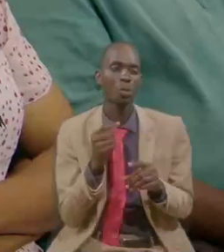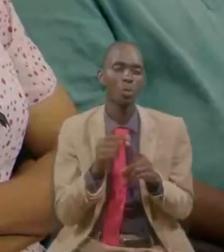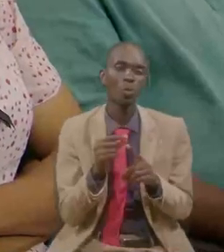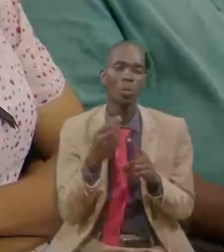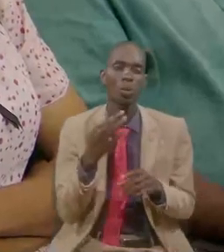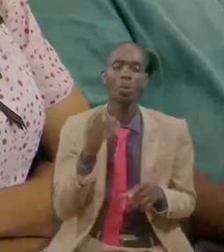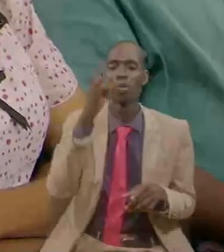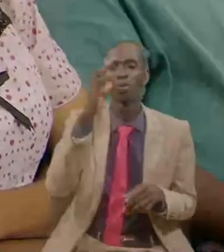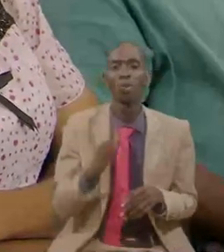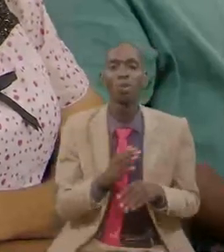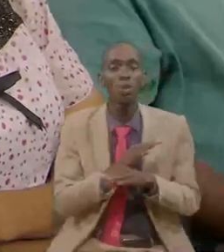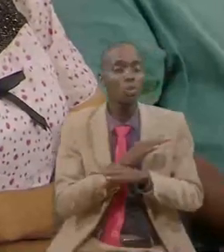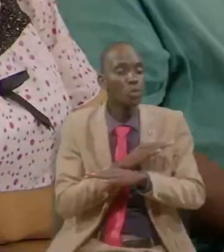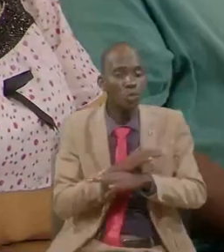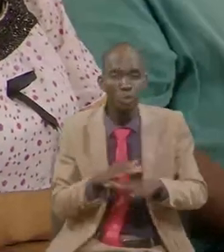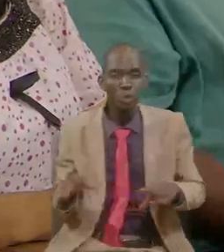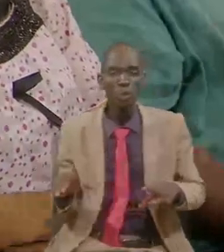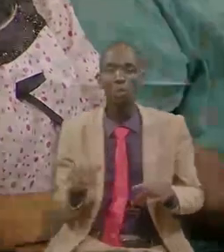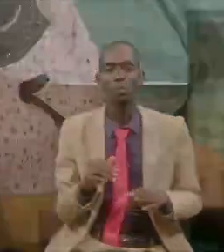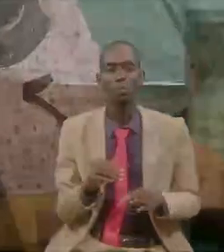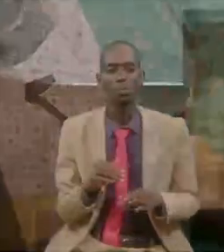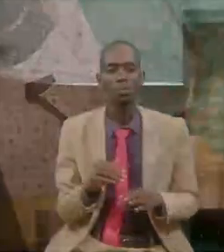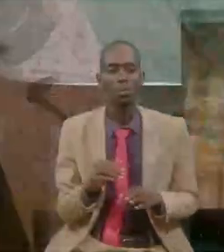obéir à la parole de Dieu.